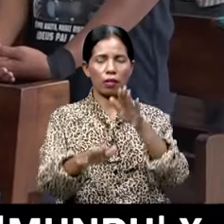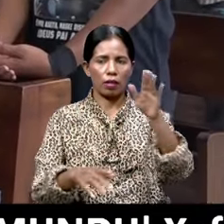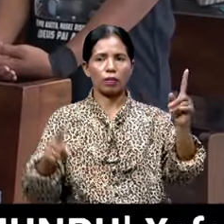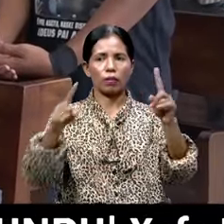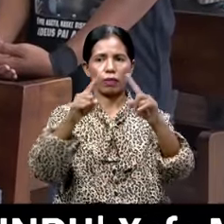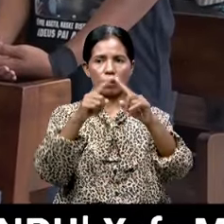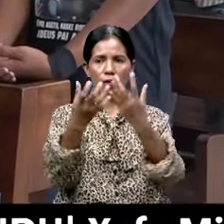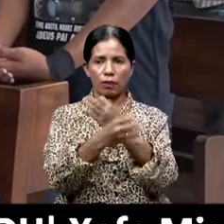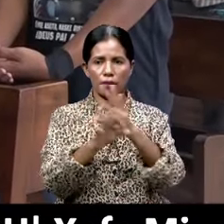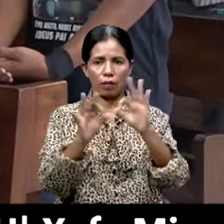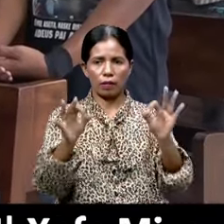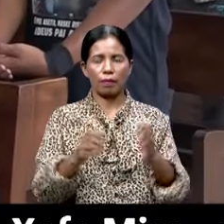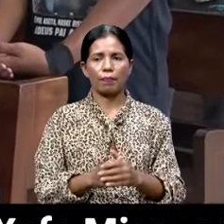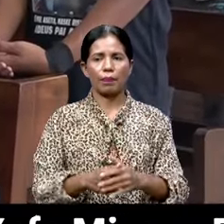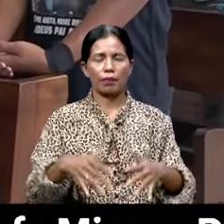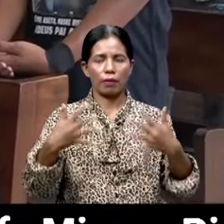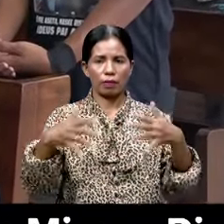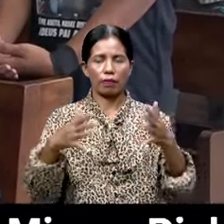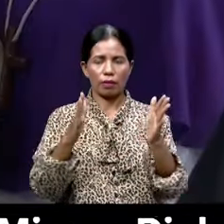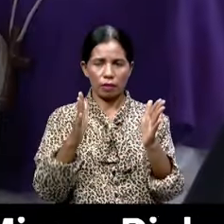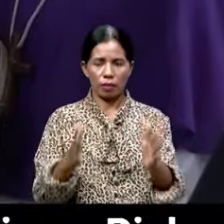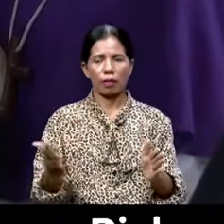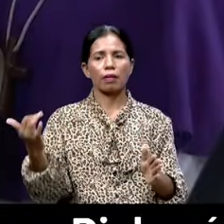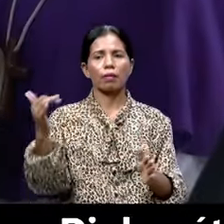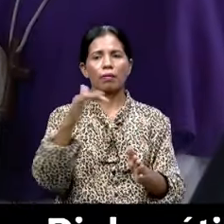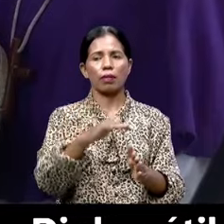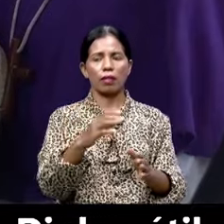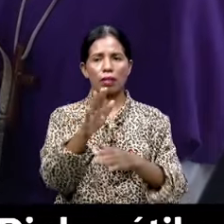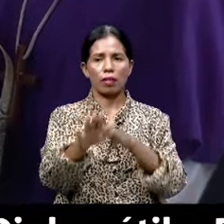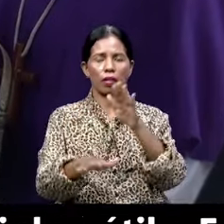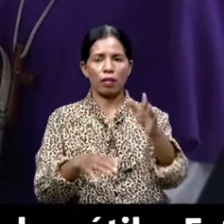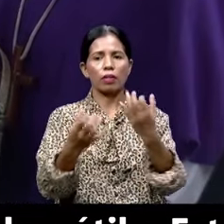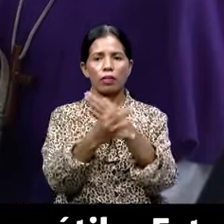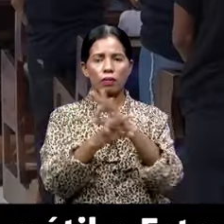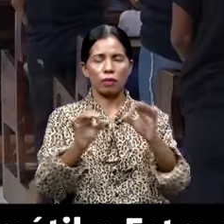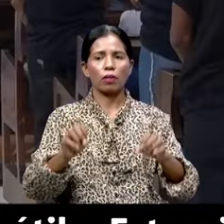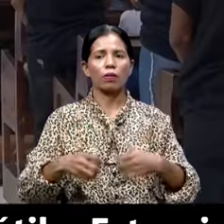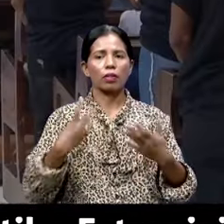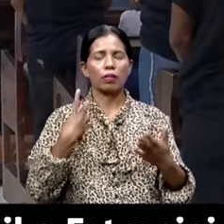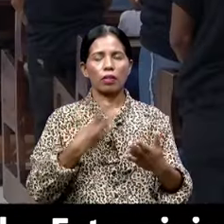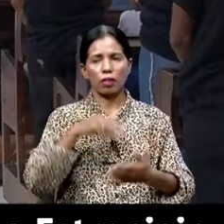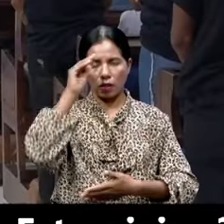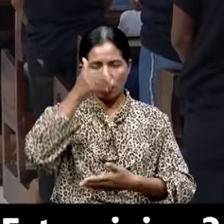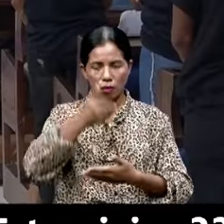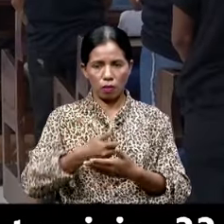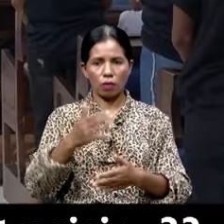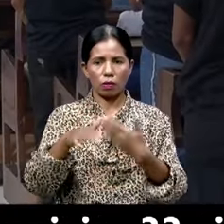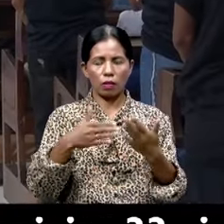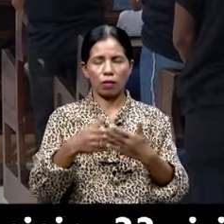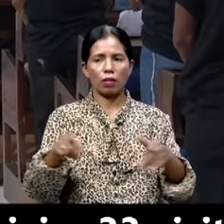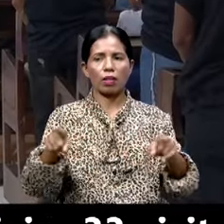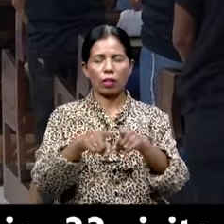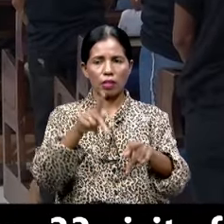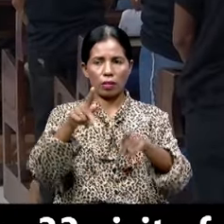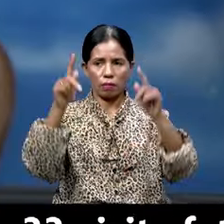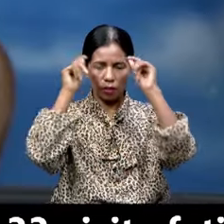ona fununa en banasau mos nia la oto orohan wensa ita oan sira nudar timor